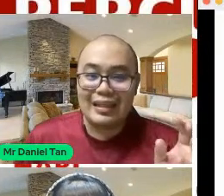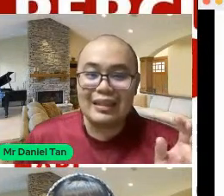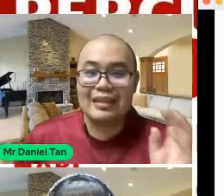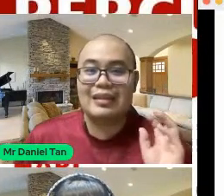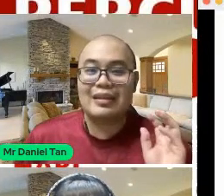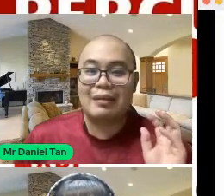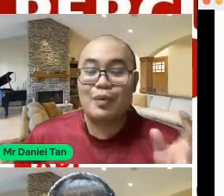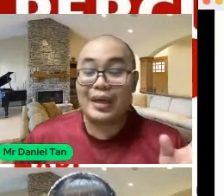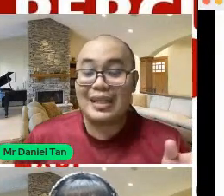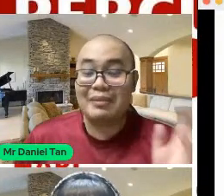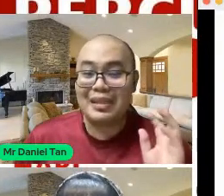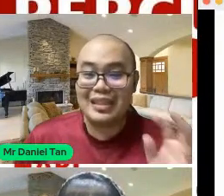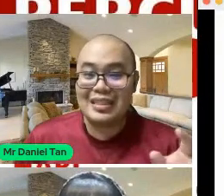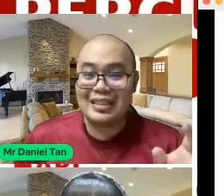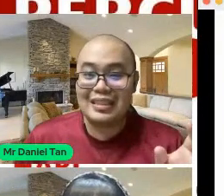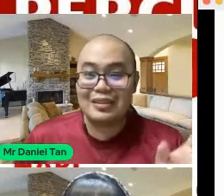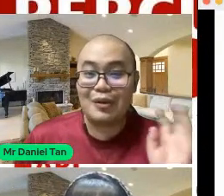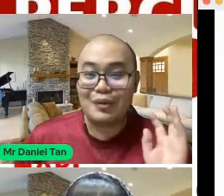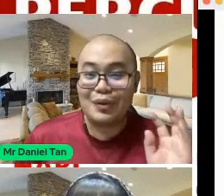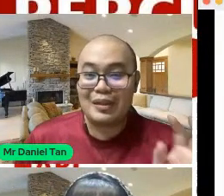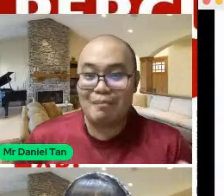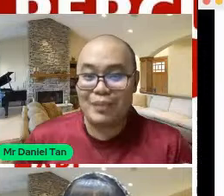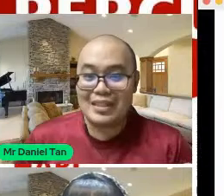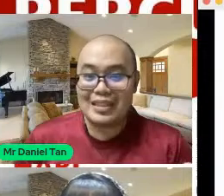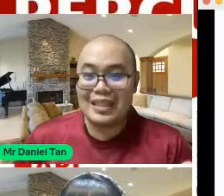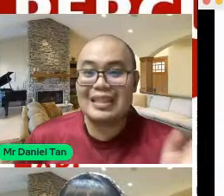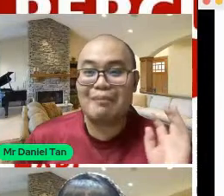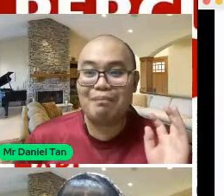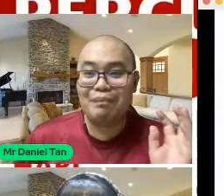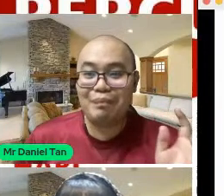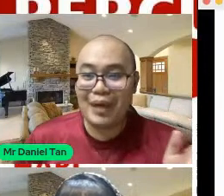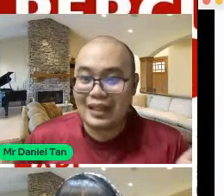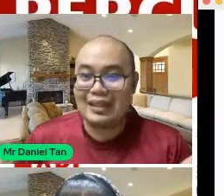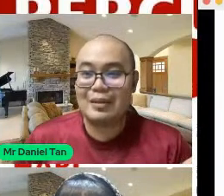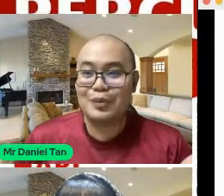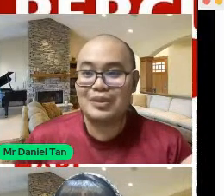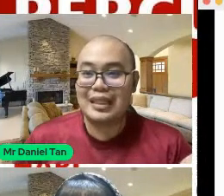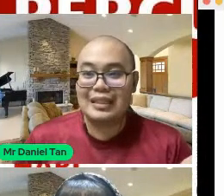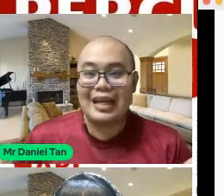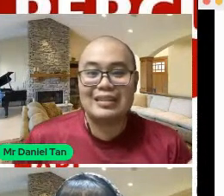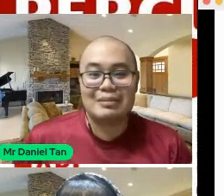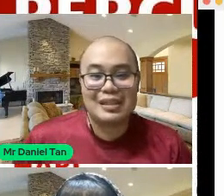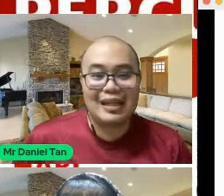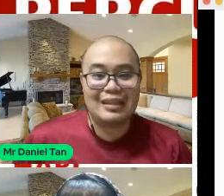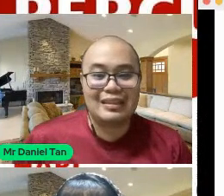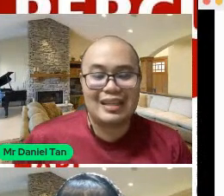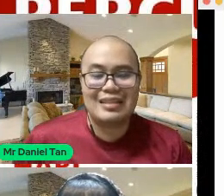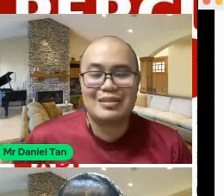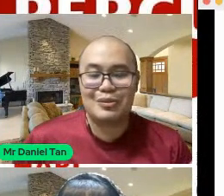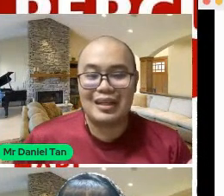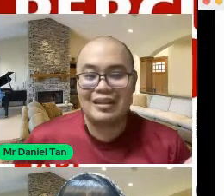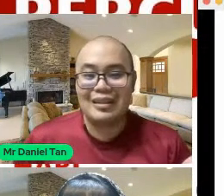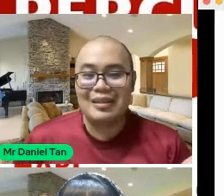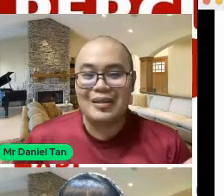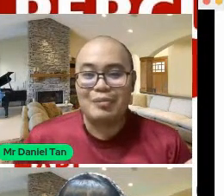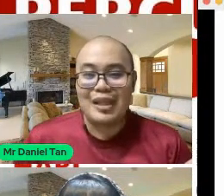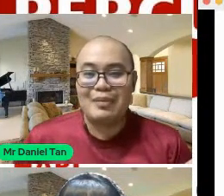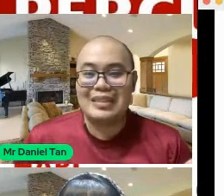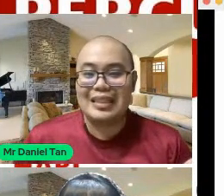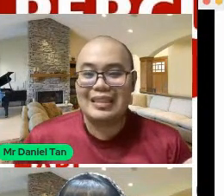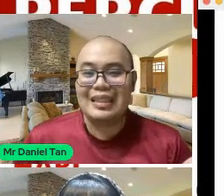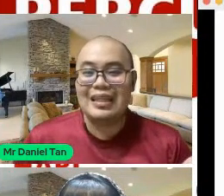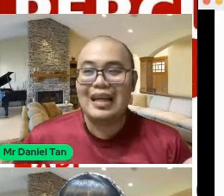elit-elit yang mewakili Malaysia di Tokyo Olympics ini dapat keputusan yang cemerlang dan juga